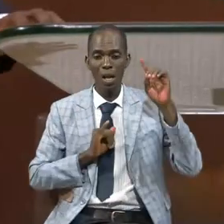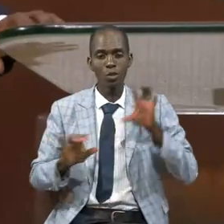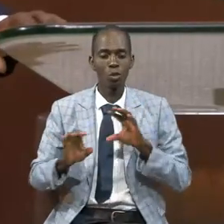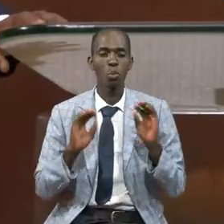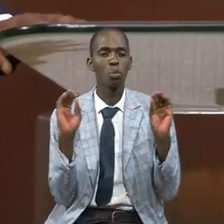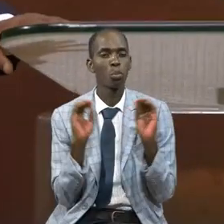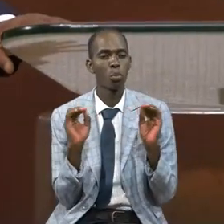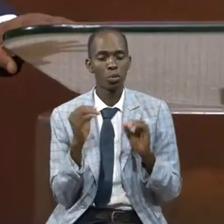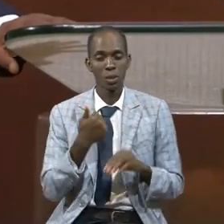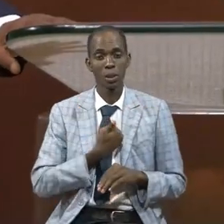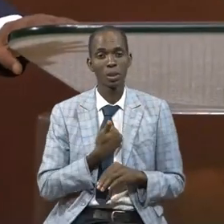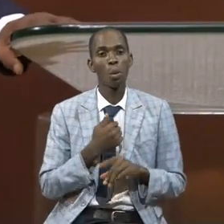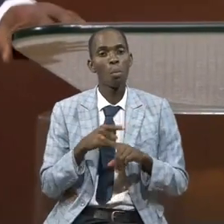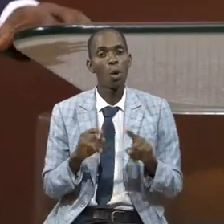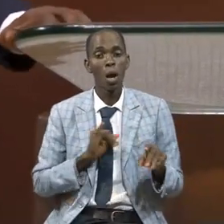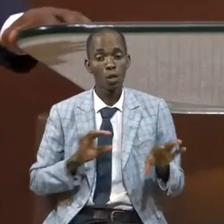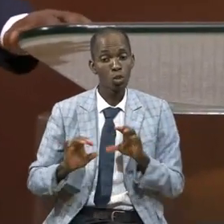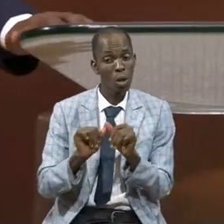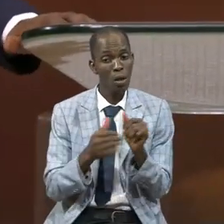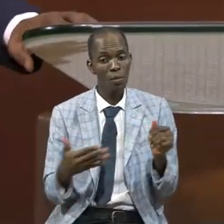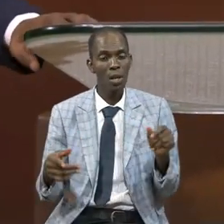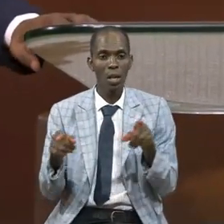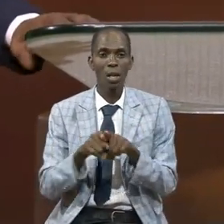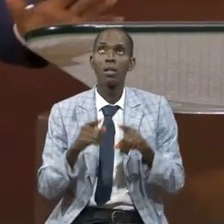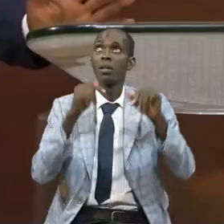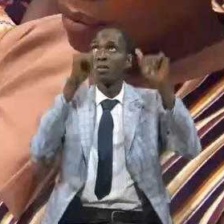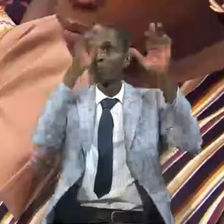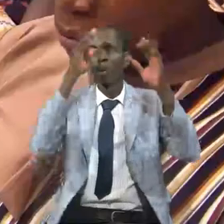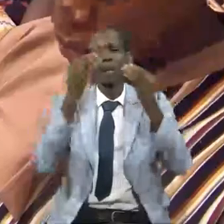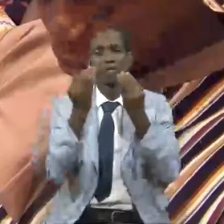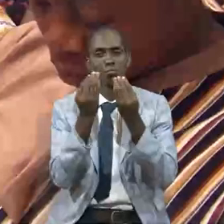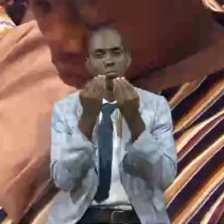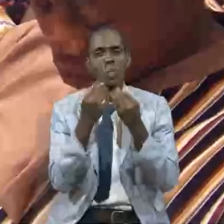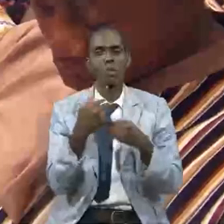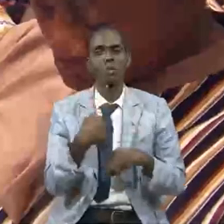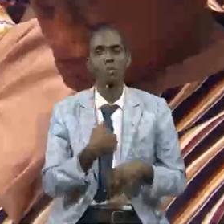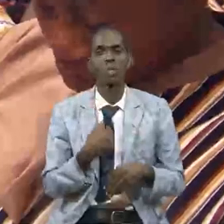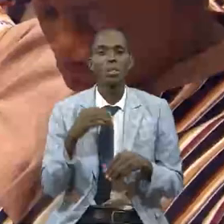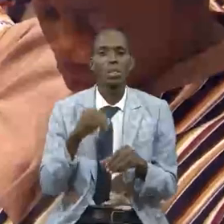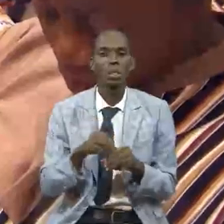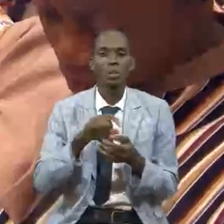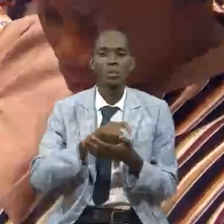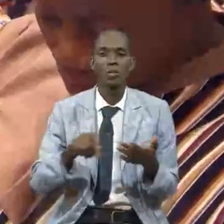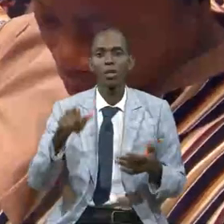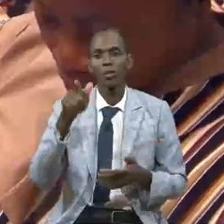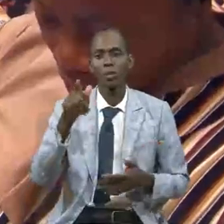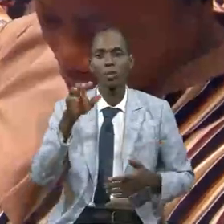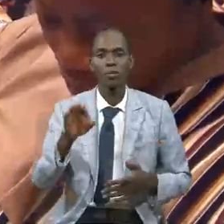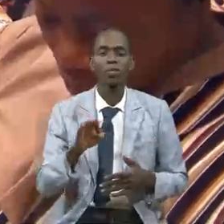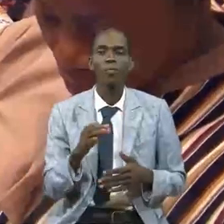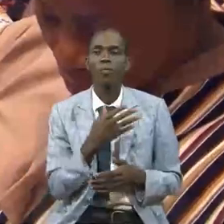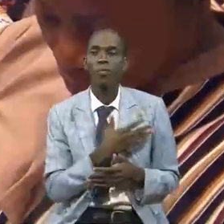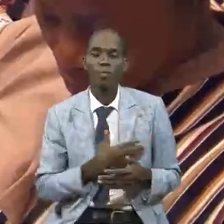je fais tout tel que le Père me l'a enseigné. Verset 29 qui